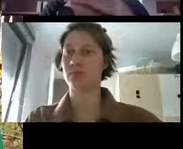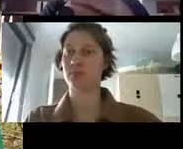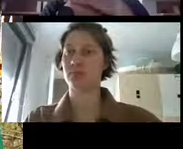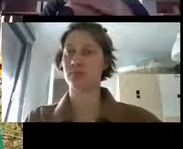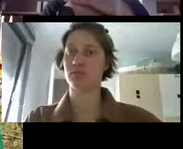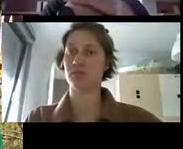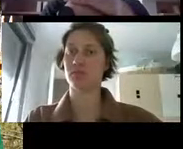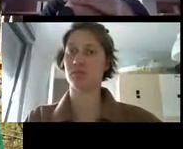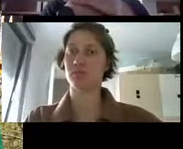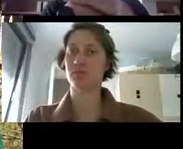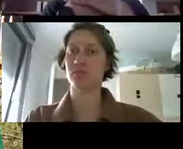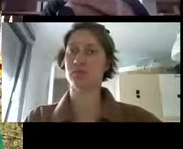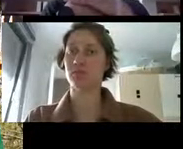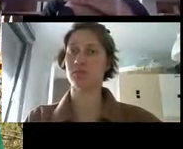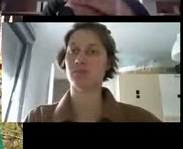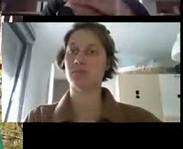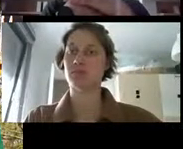eventjes voorzichtig hier rond.